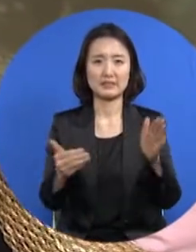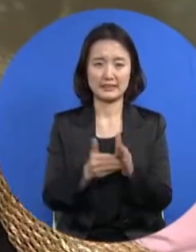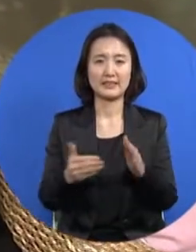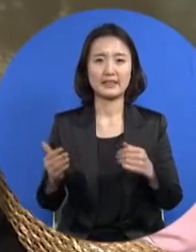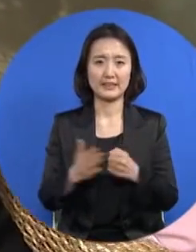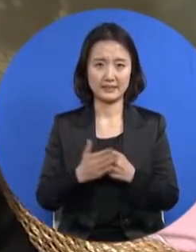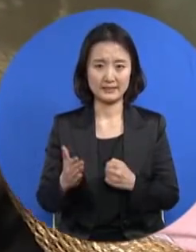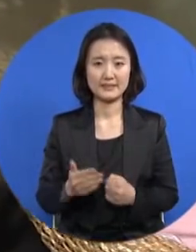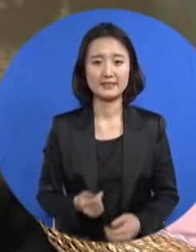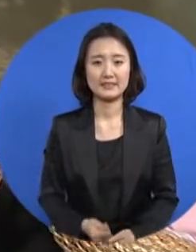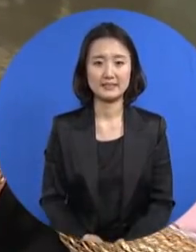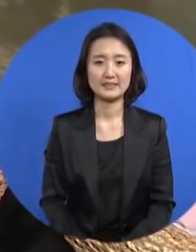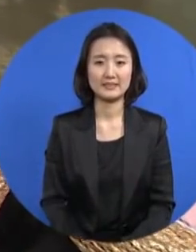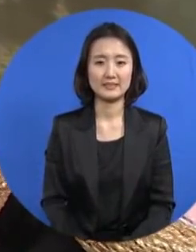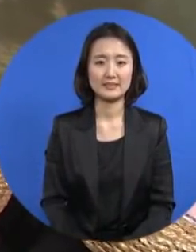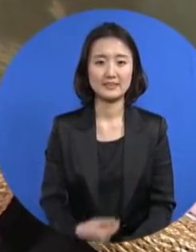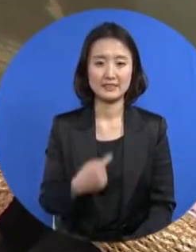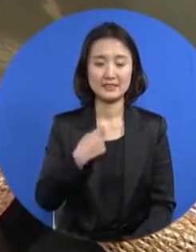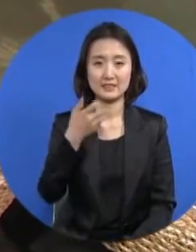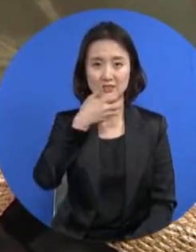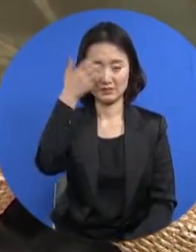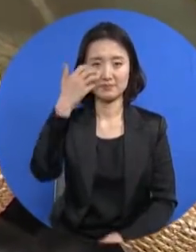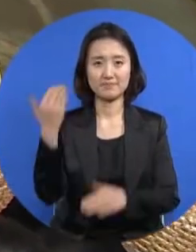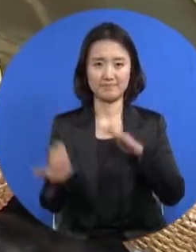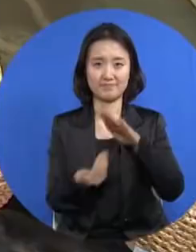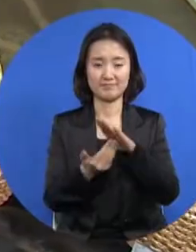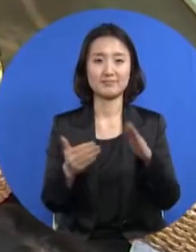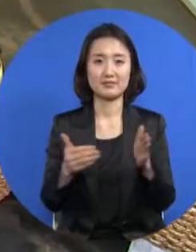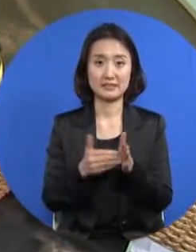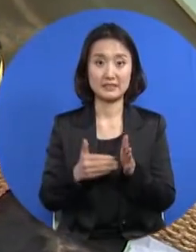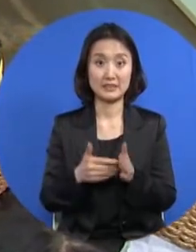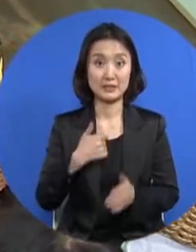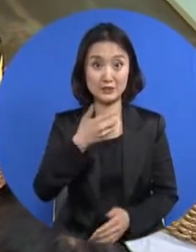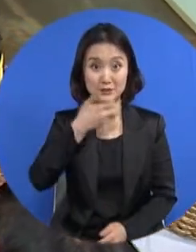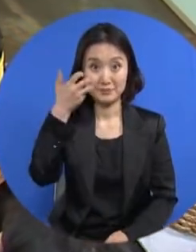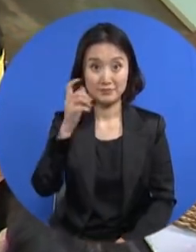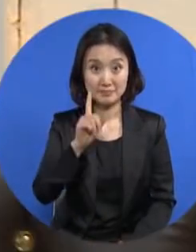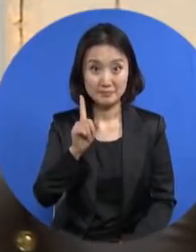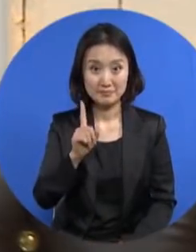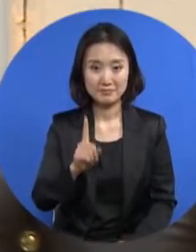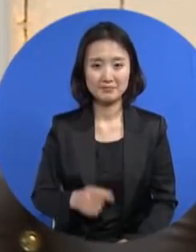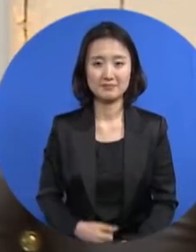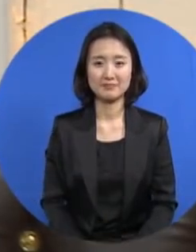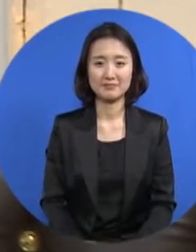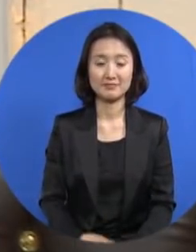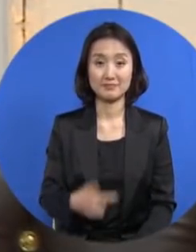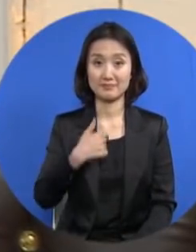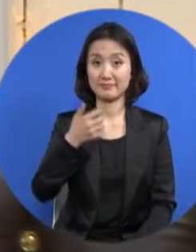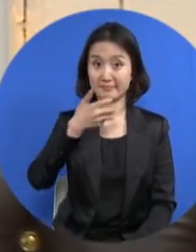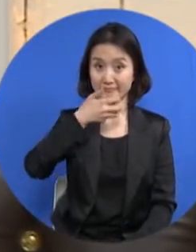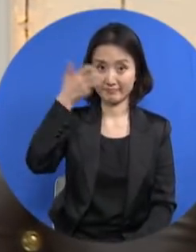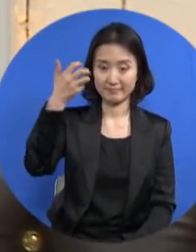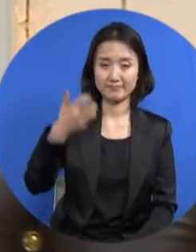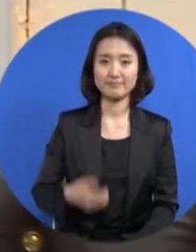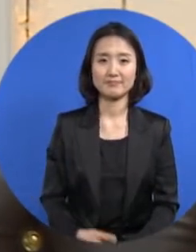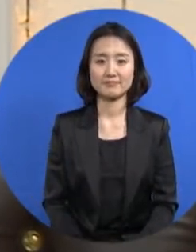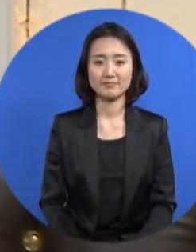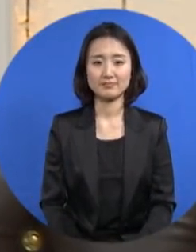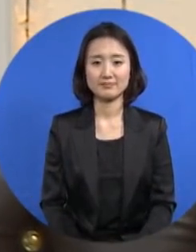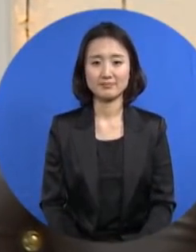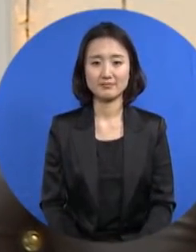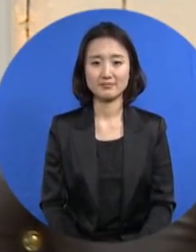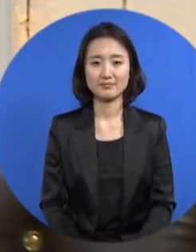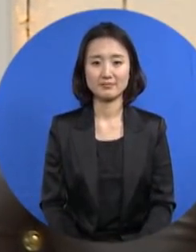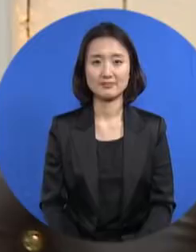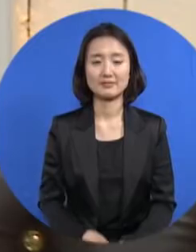저는요, 저는 꿈을 이루었는데요. 제 꿈이 어떤 꿈인지 아세요? 제 꿈은요,